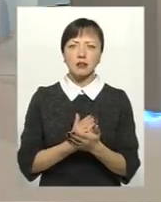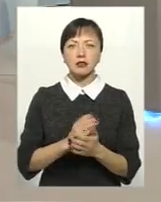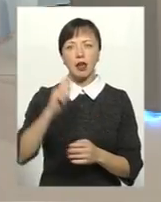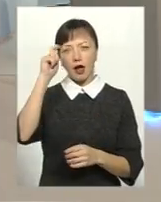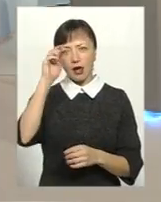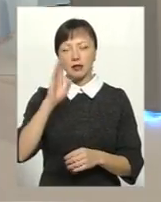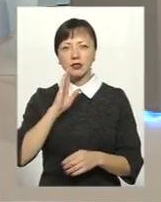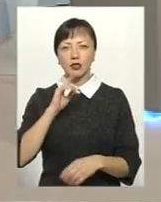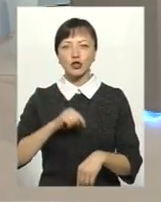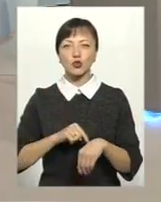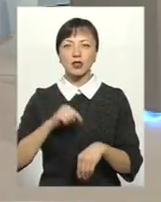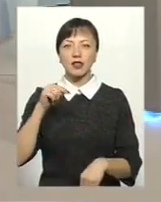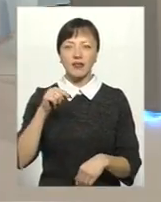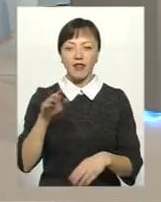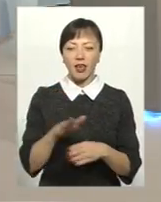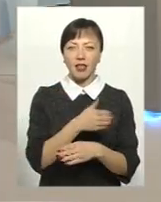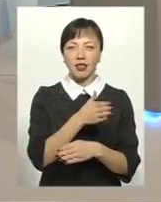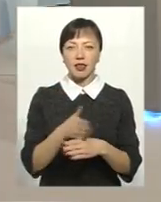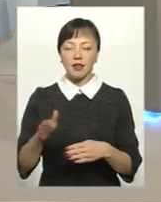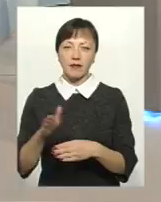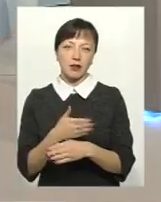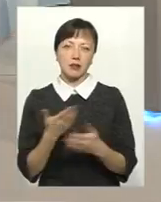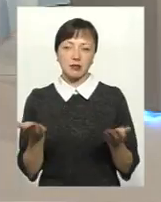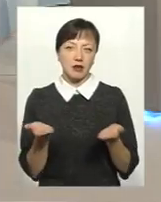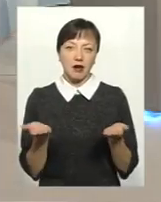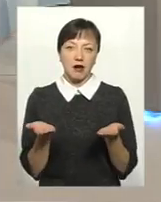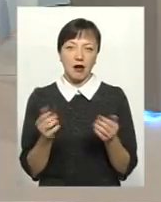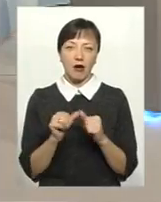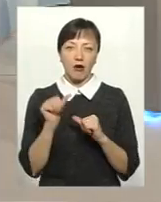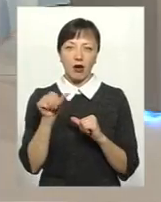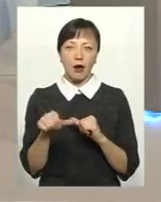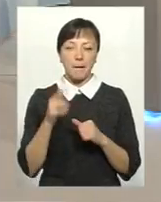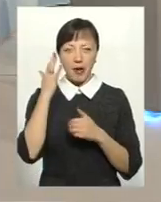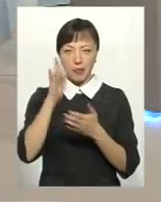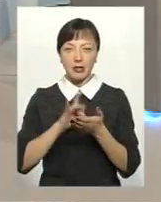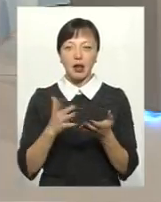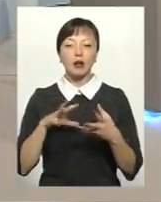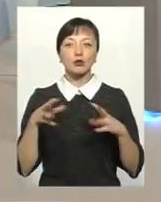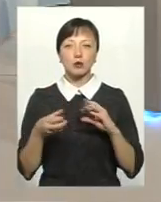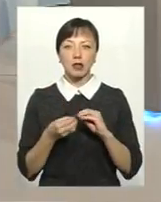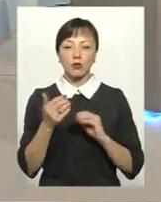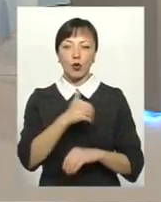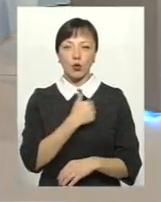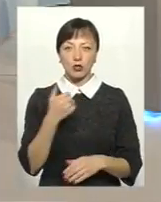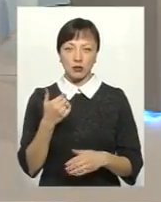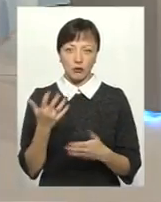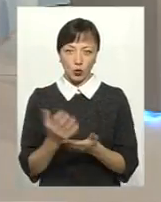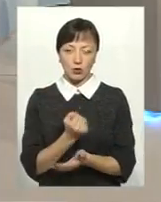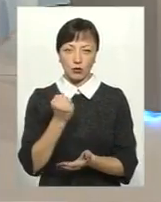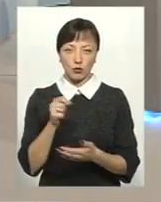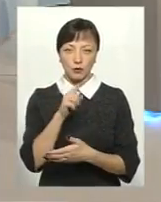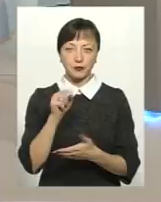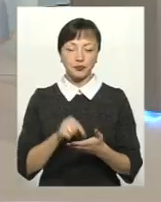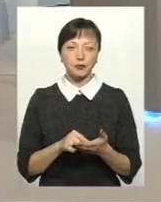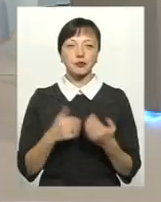гендерно-чутливих інтервенцій? Яка, така окрема мета і яких результатів ви хочете досягнути, щоб так